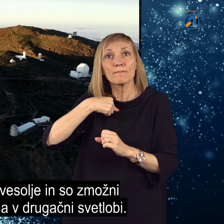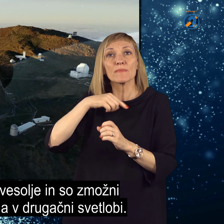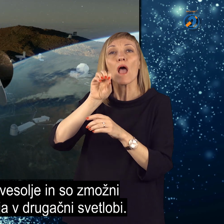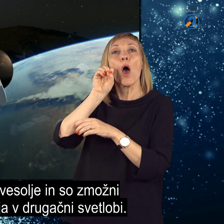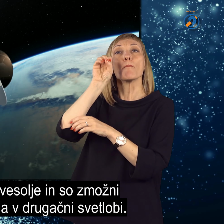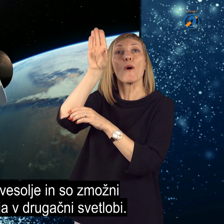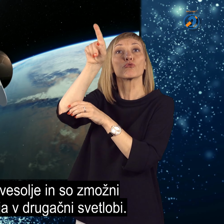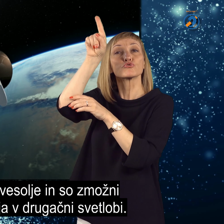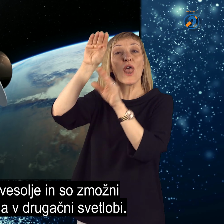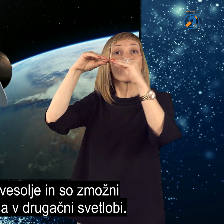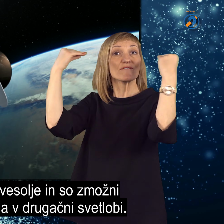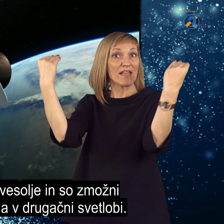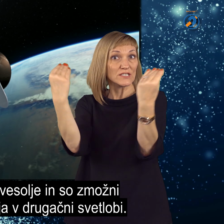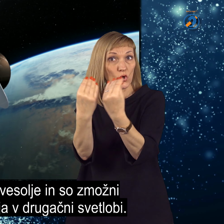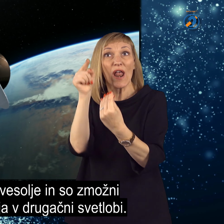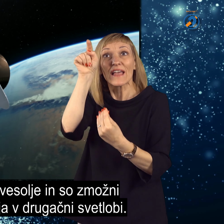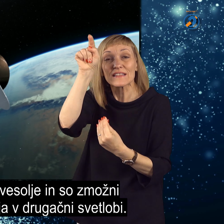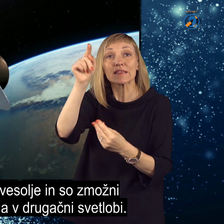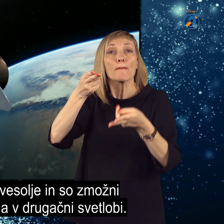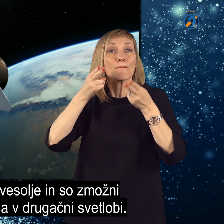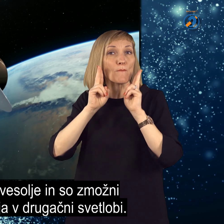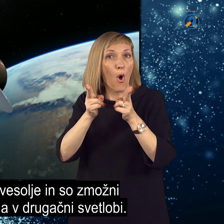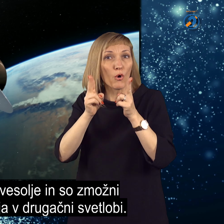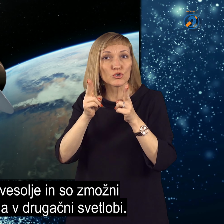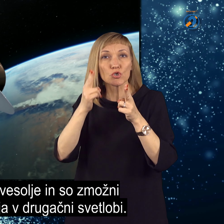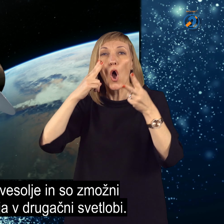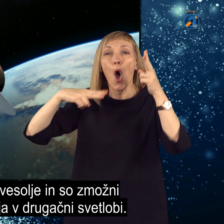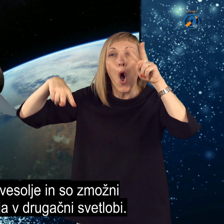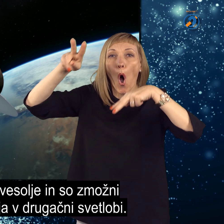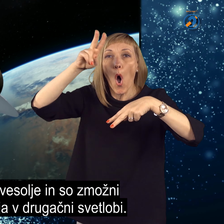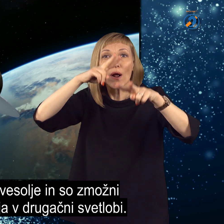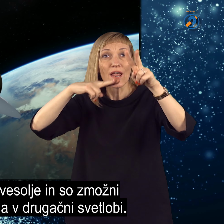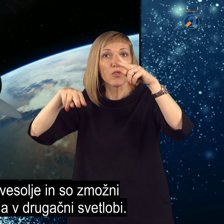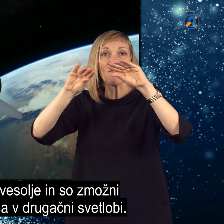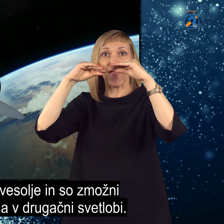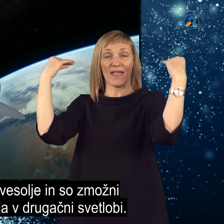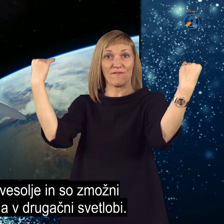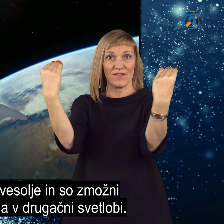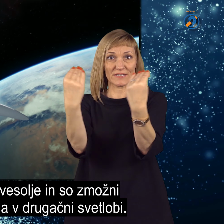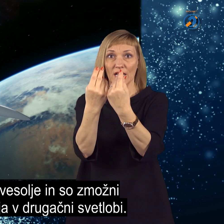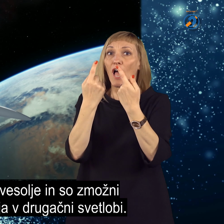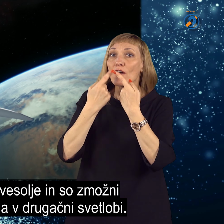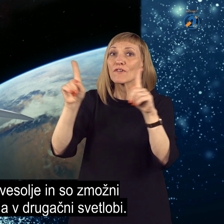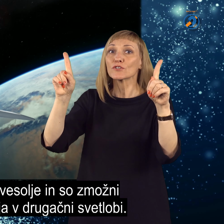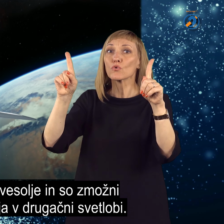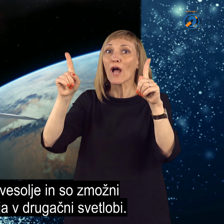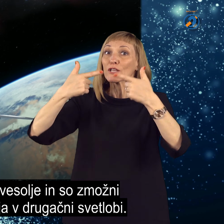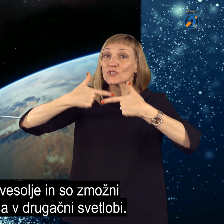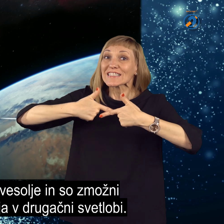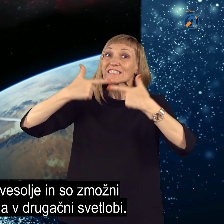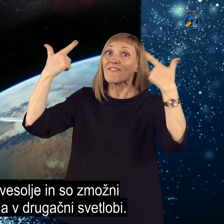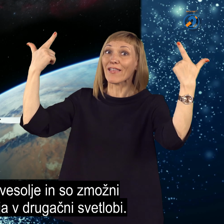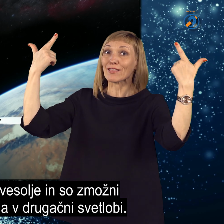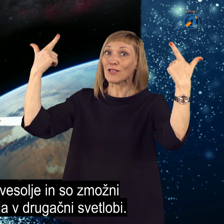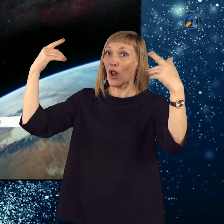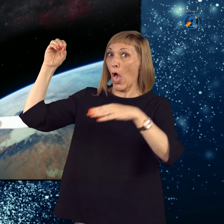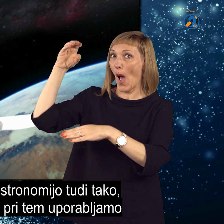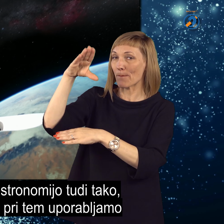pošiljamo v vesolje in so zmožni ogledovanja vesolja v drugačni svetlobi.